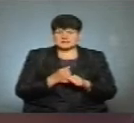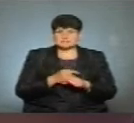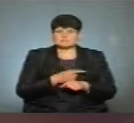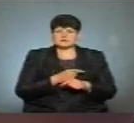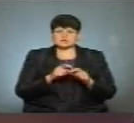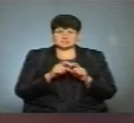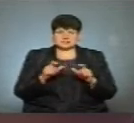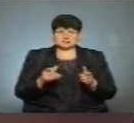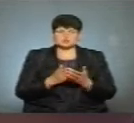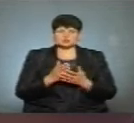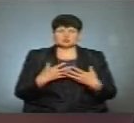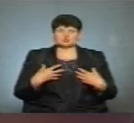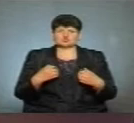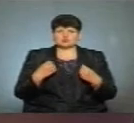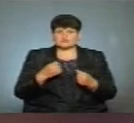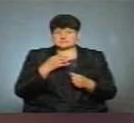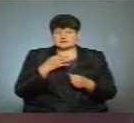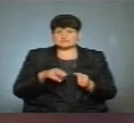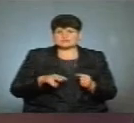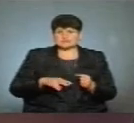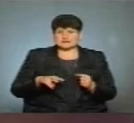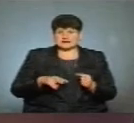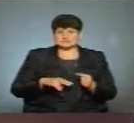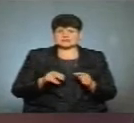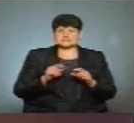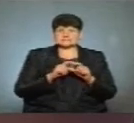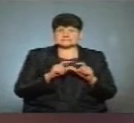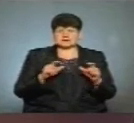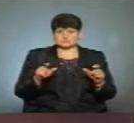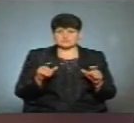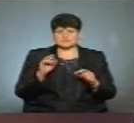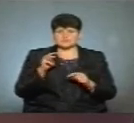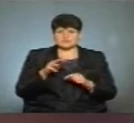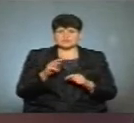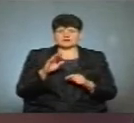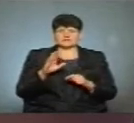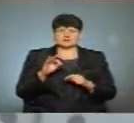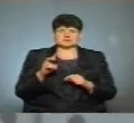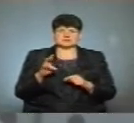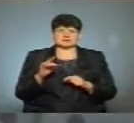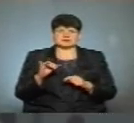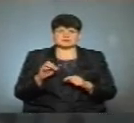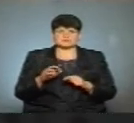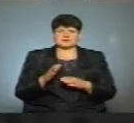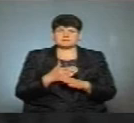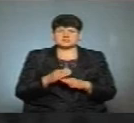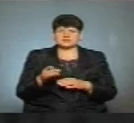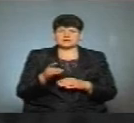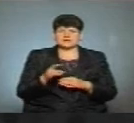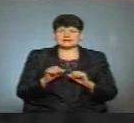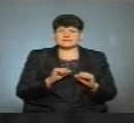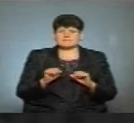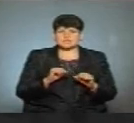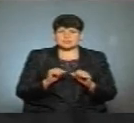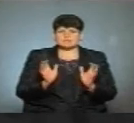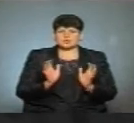службою здоров'я, розповіла директорка Західного міжрегіонального департаменту НСЗУ Мар'яна Возниця. Міжрегіональний департамент